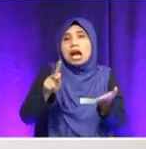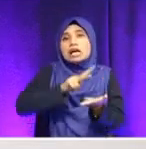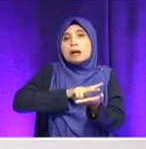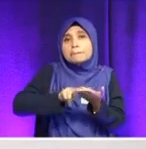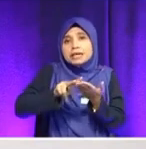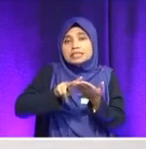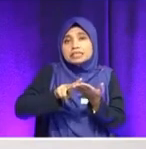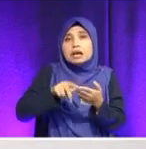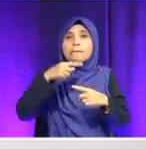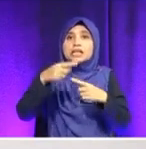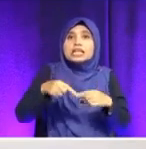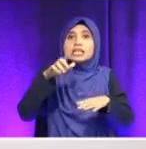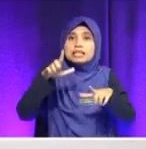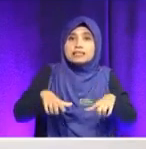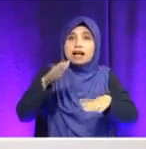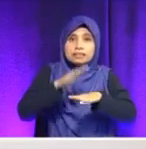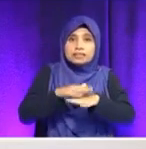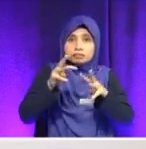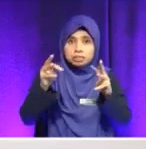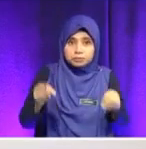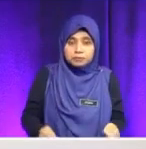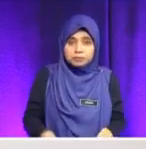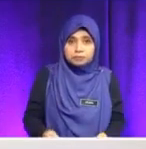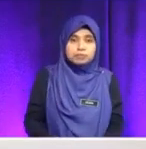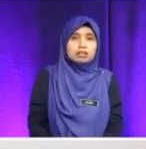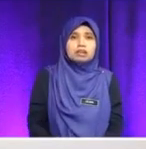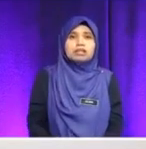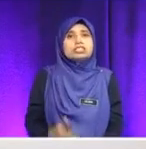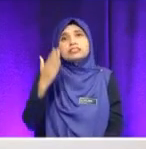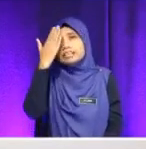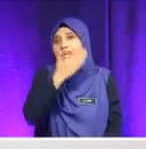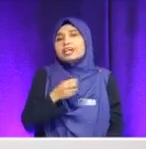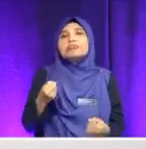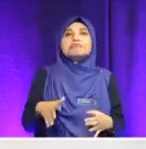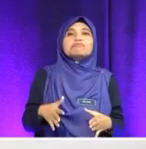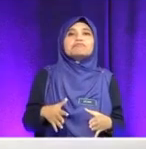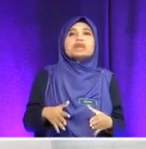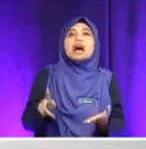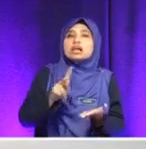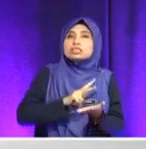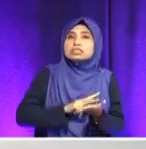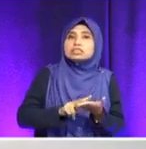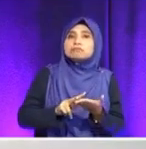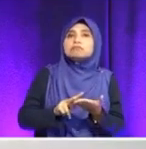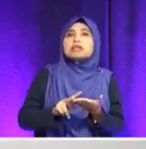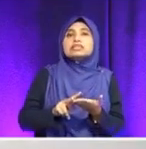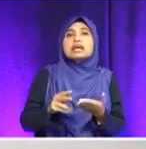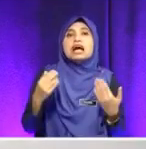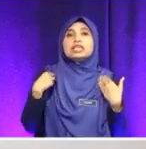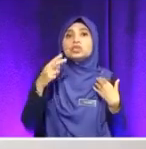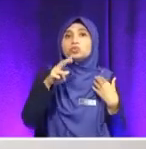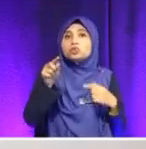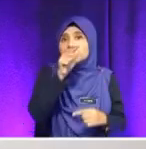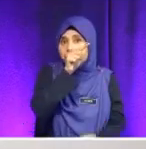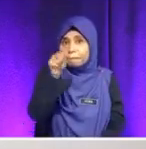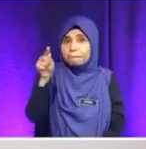atas meja. Okey cikgu. Okey, dah selesai. Nampak rupa tu dah ada cikgu. Tapi dah kenapa cantik. Cikgu kemas lagi? Saya punya ada dua line lagi.